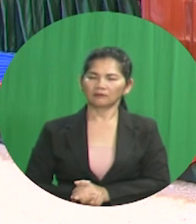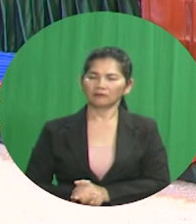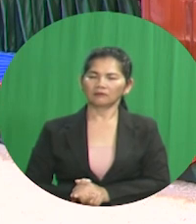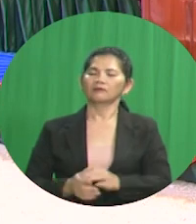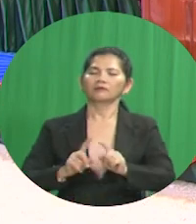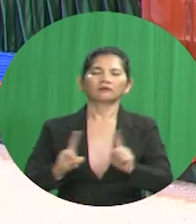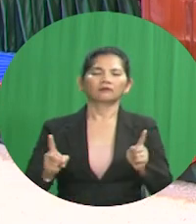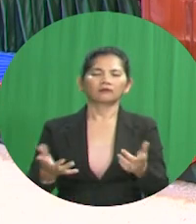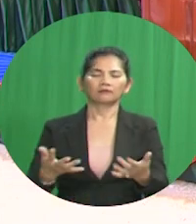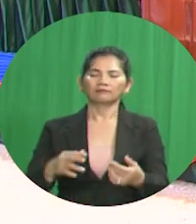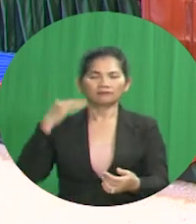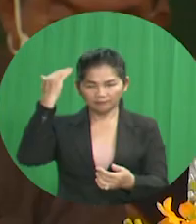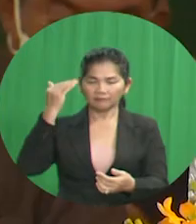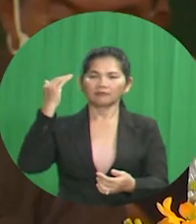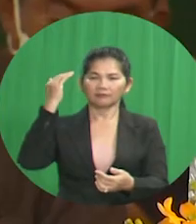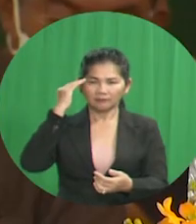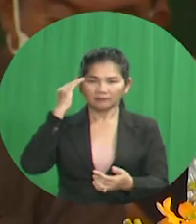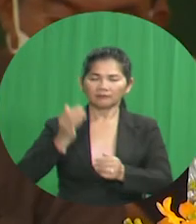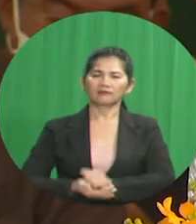ន្តែអ្វីដែលខ្ញុំសង្ឃឹម